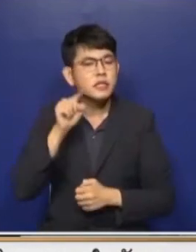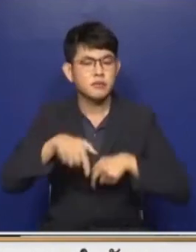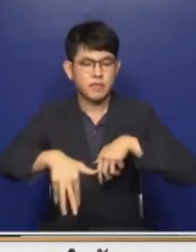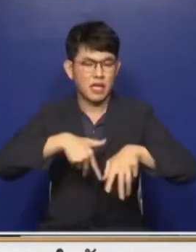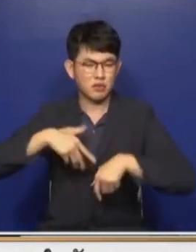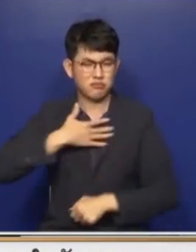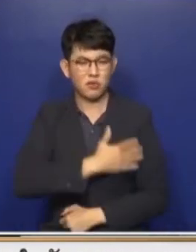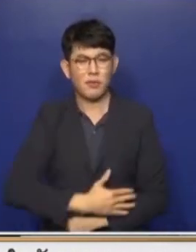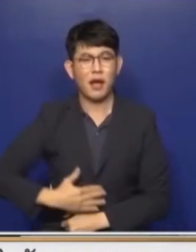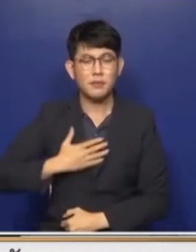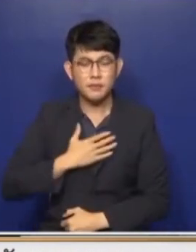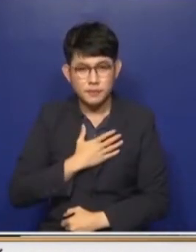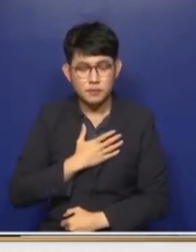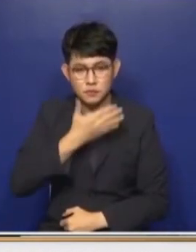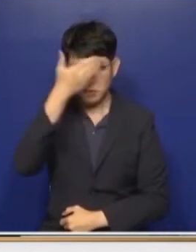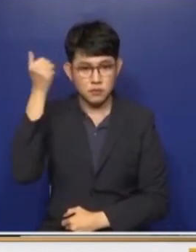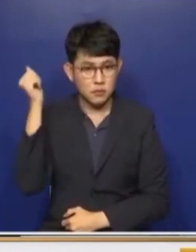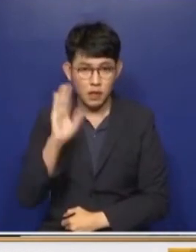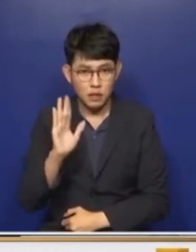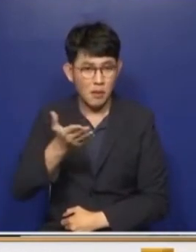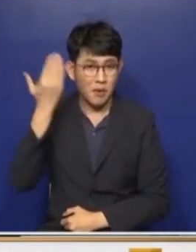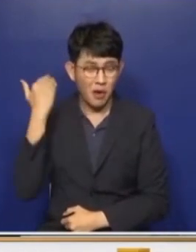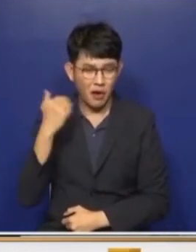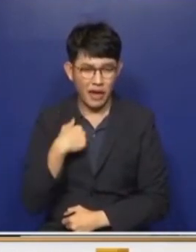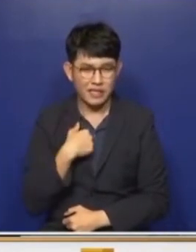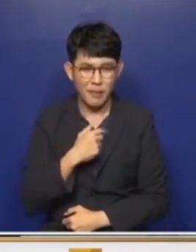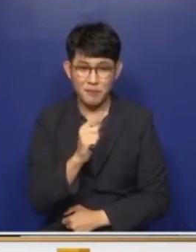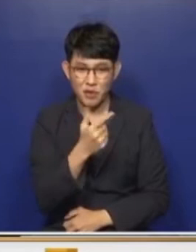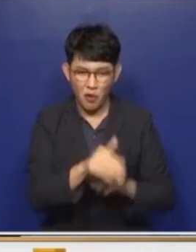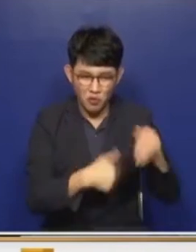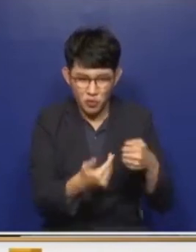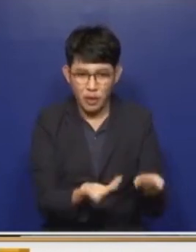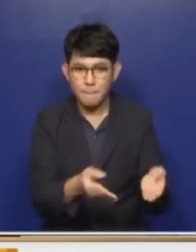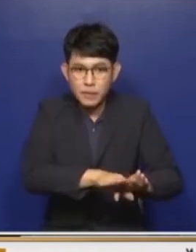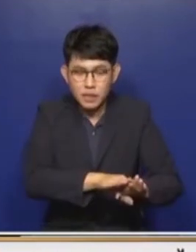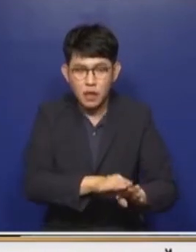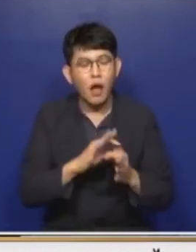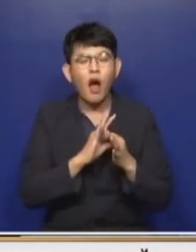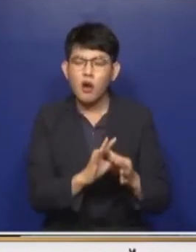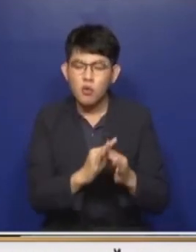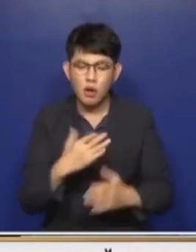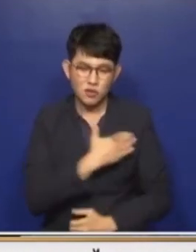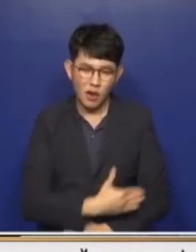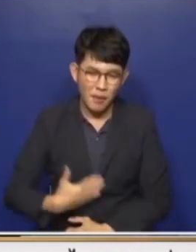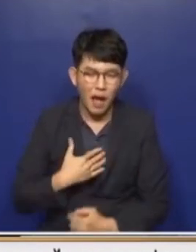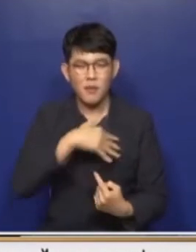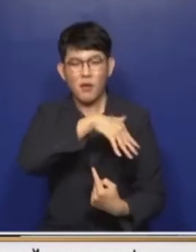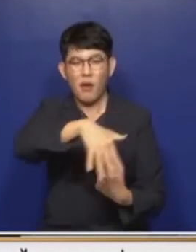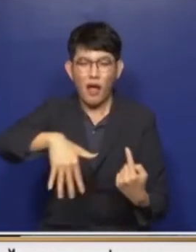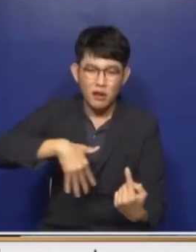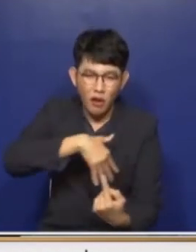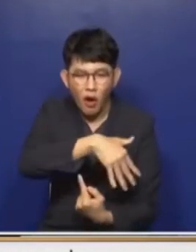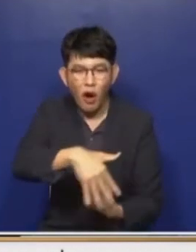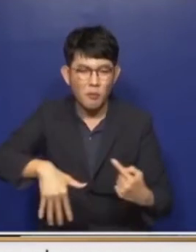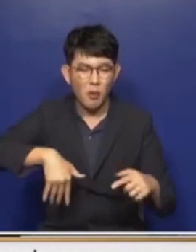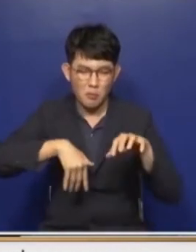ประชาชน scootersอย่ลมว่าอนที่ปิดเหือง ท่บอกวาท่านเป็ห่วงสุขภาพเป็ห่งสิงแformationร้อม บร